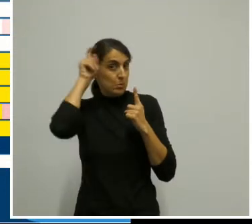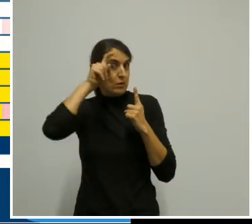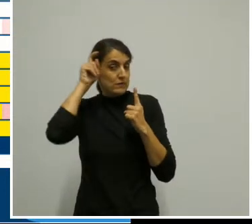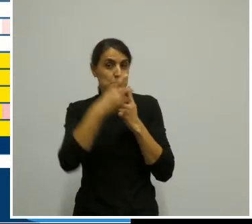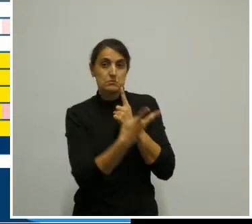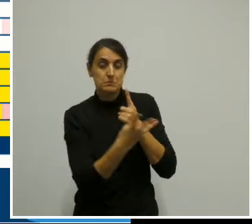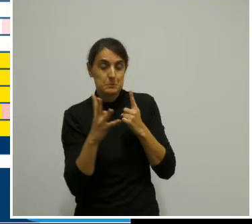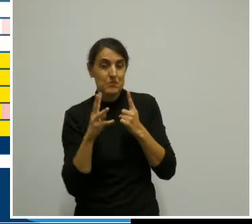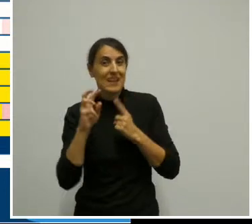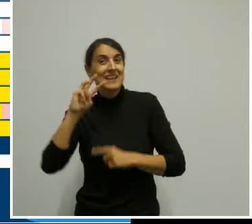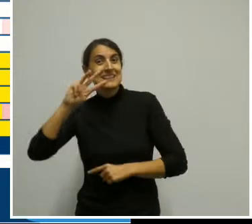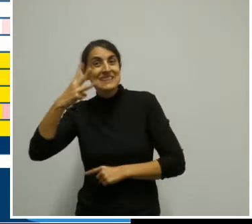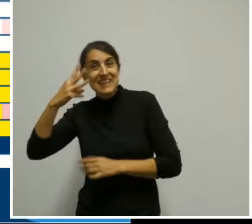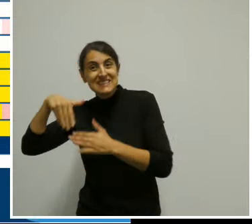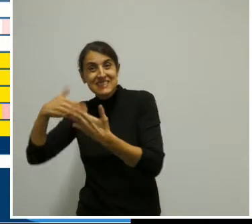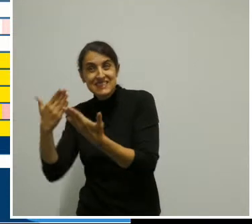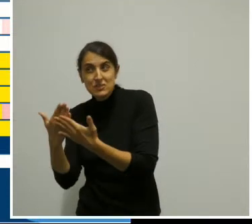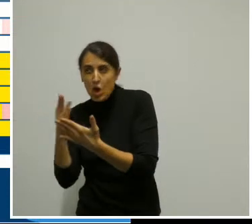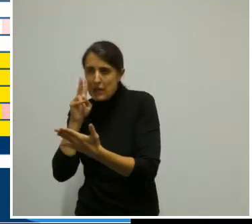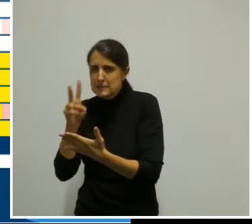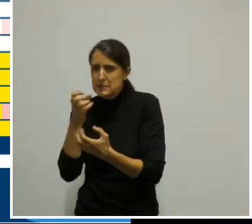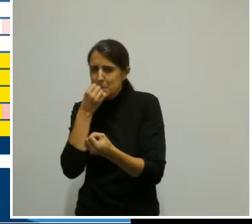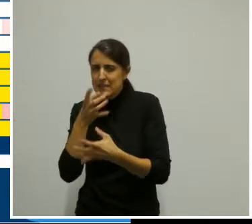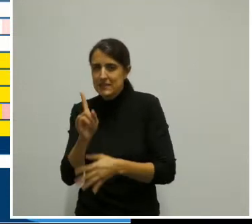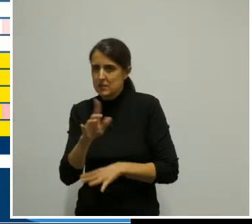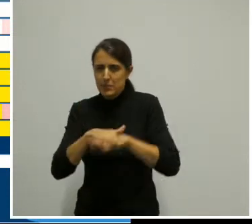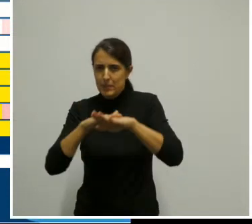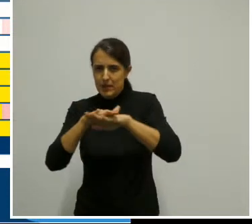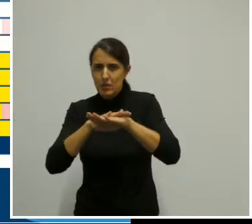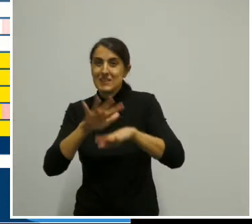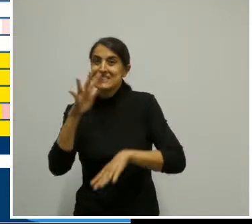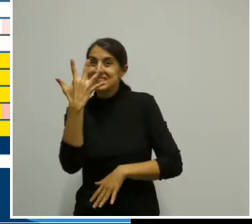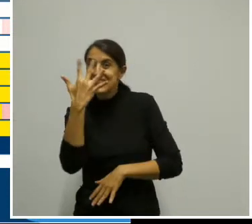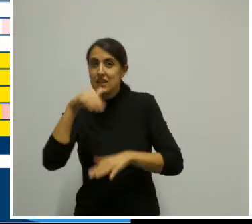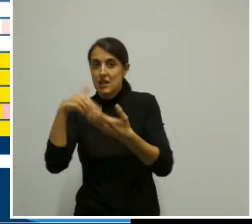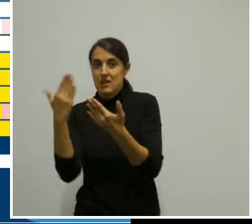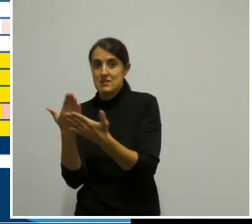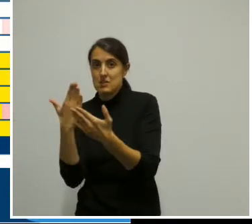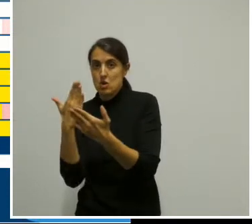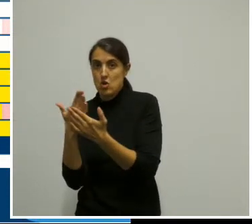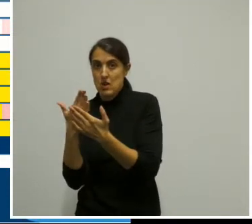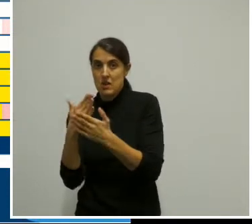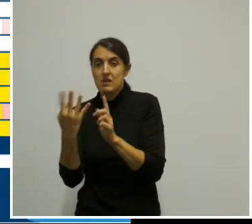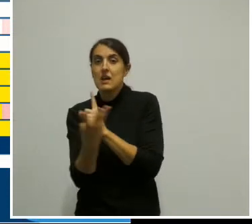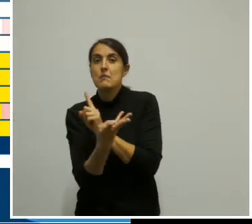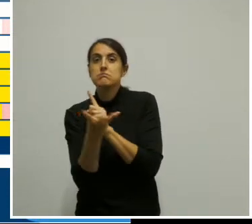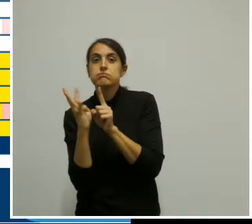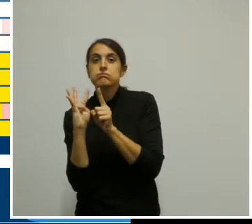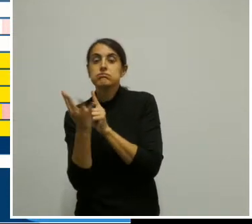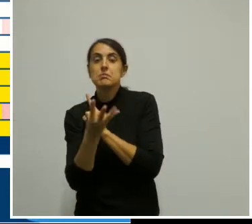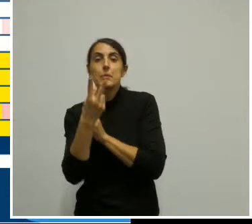que tres escoles, és que em tapava, ai, perdó, 5 escoles estan a ràdio 23.